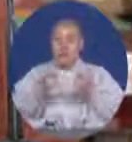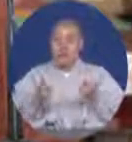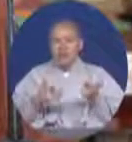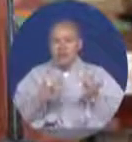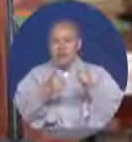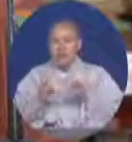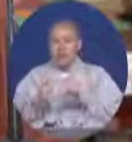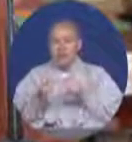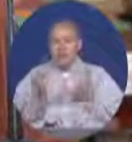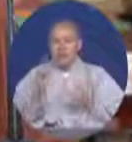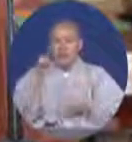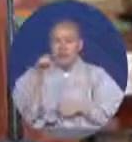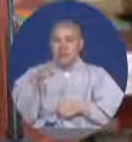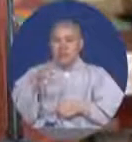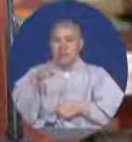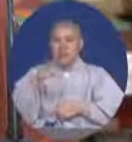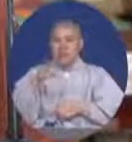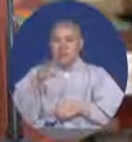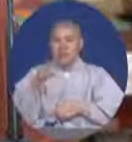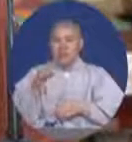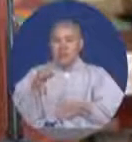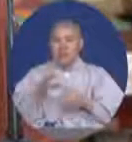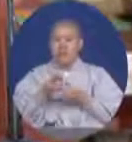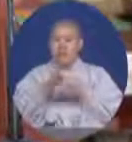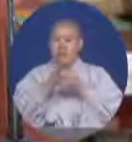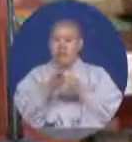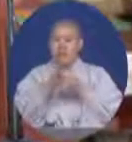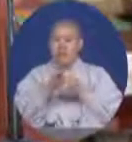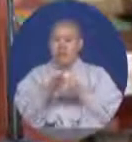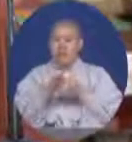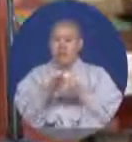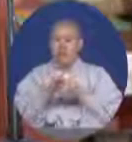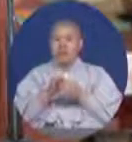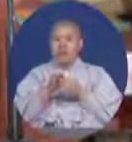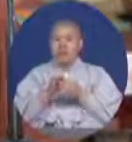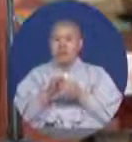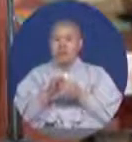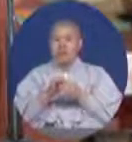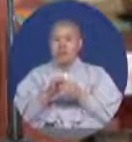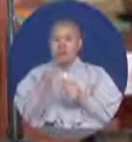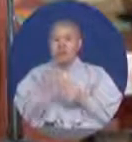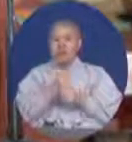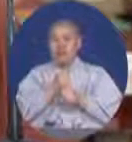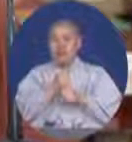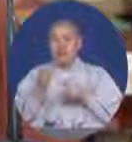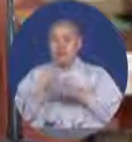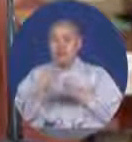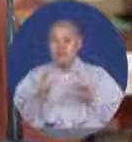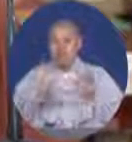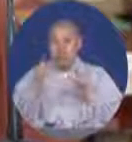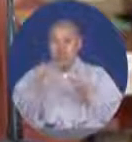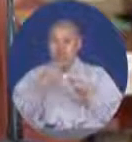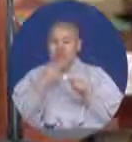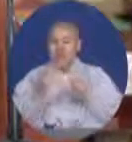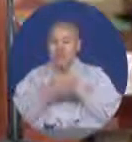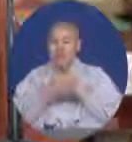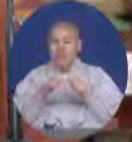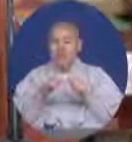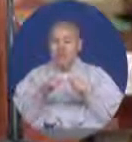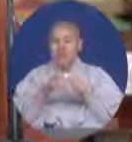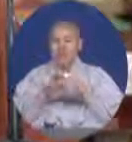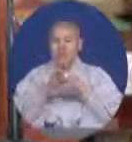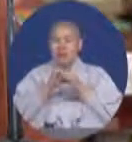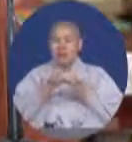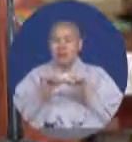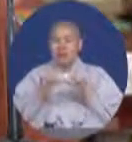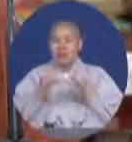이게 무생이에요. 왜냐하면 이게 연생, 인연으로 났기 때문에. 실체가 없다 이 말이에요. 그러니까 인연으로 난 건